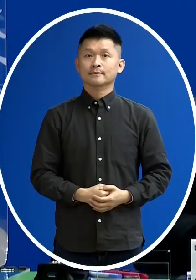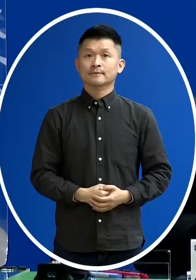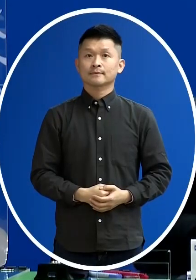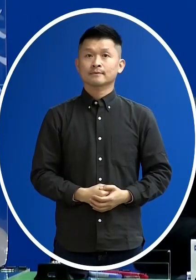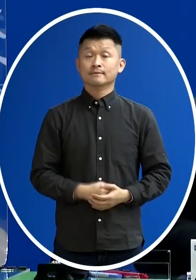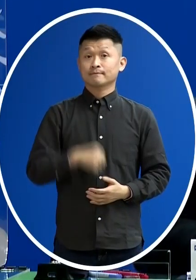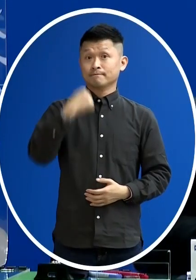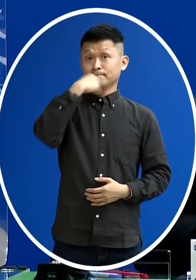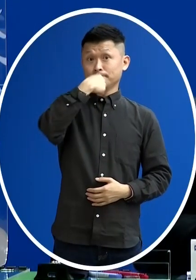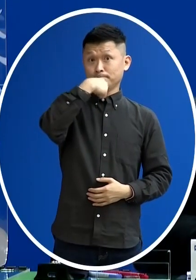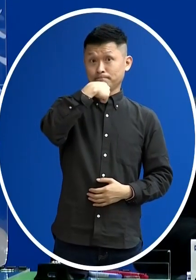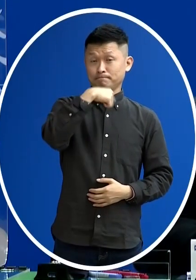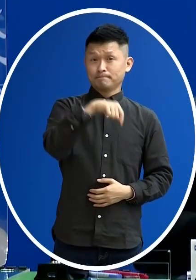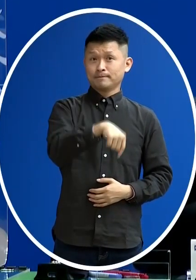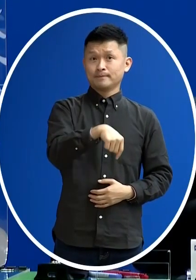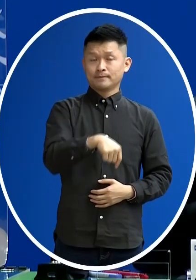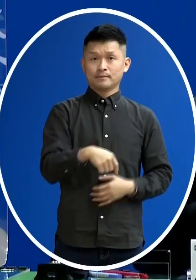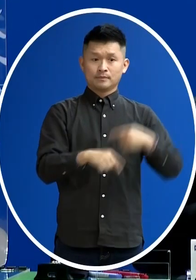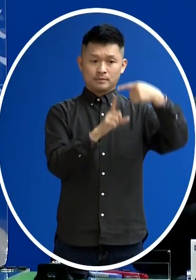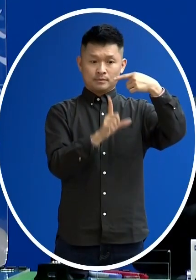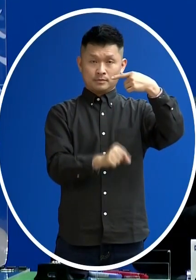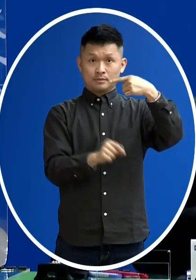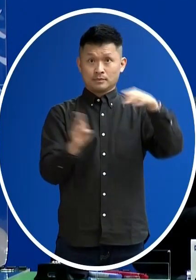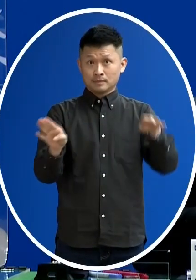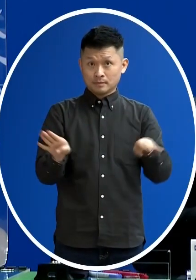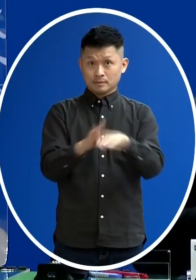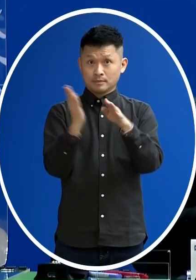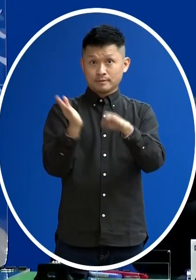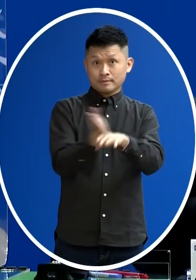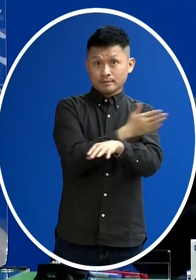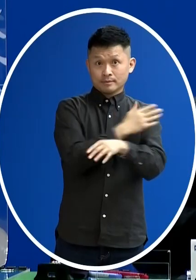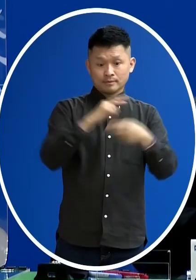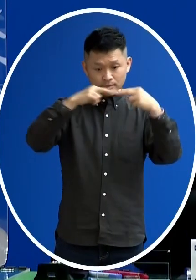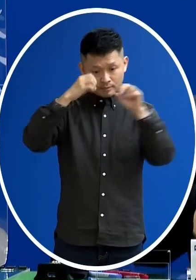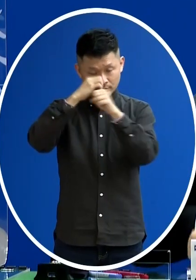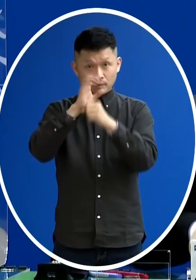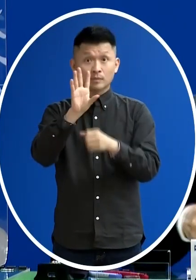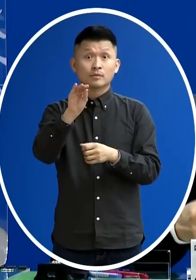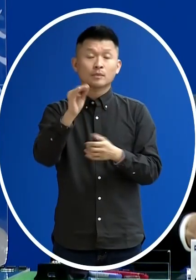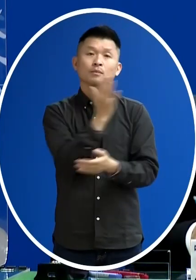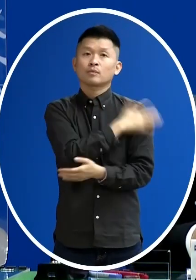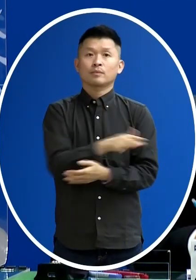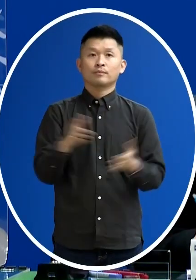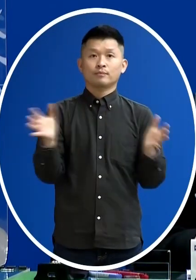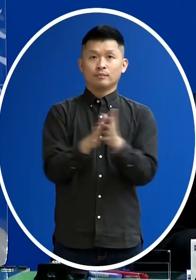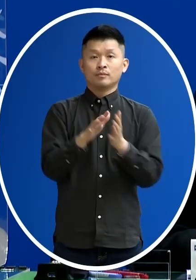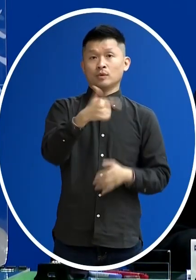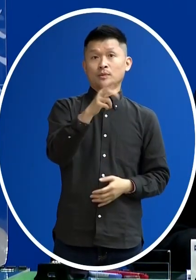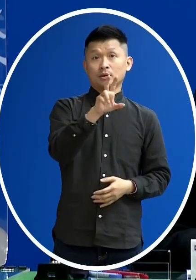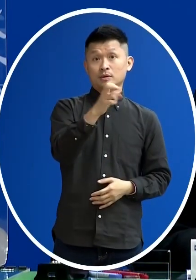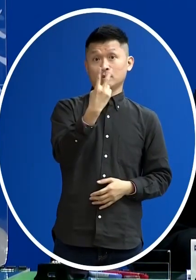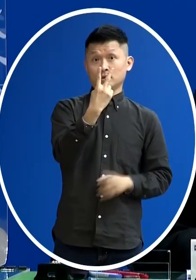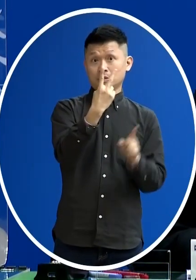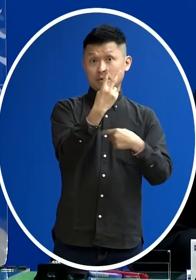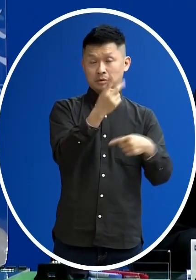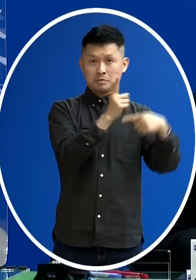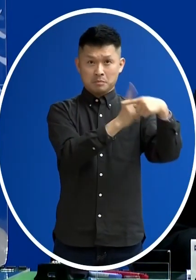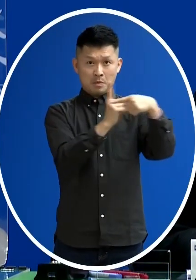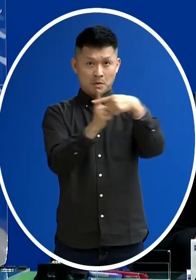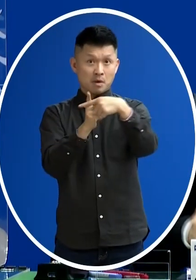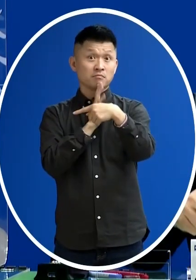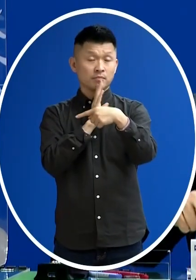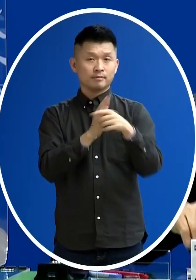好，那在本土的部分，我们1月以来不管有没有定序，我们已经累积672例的本土个案那